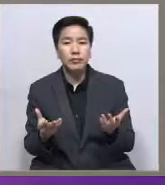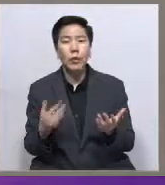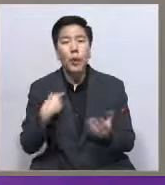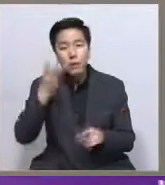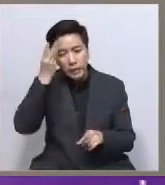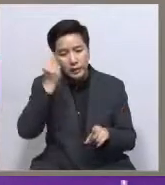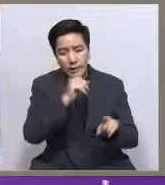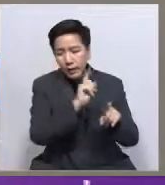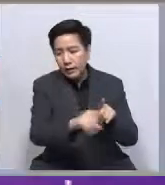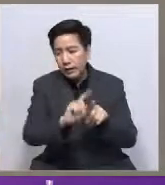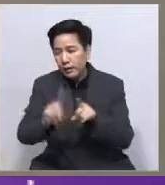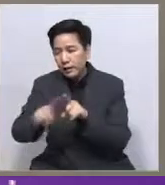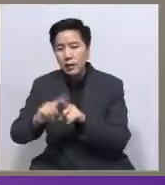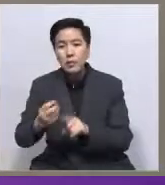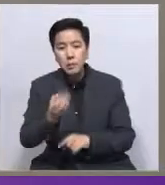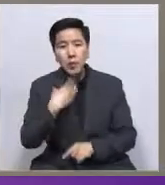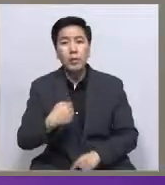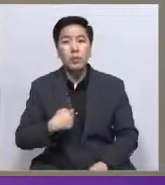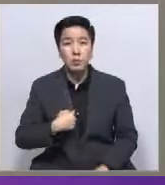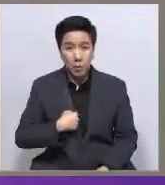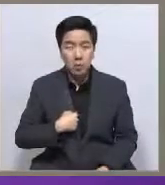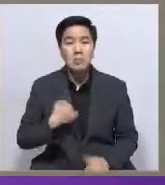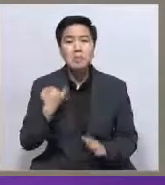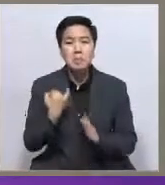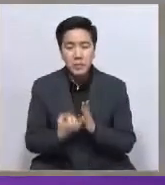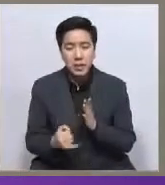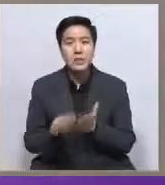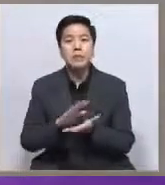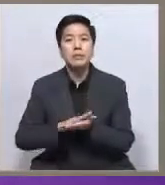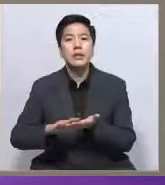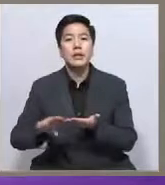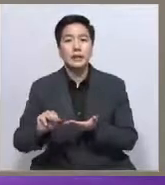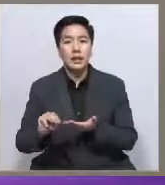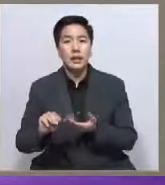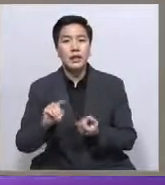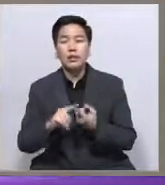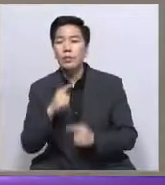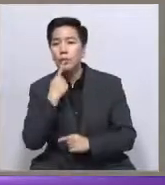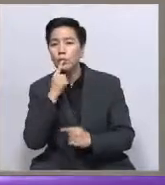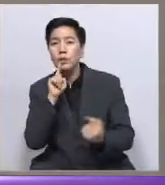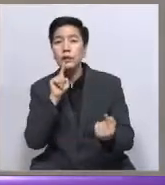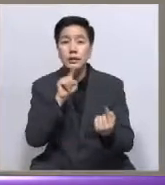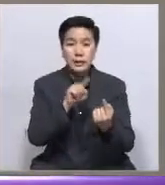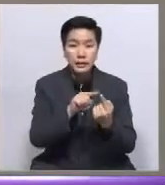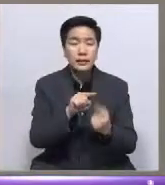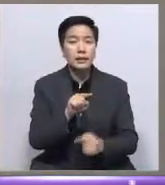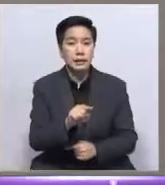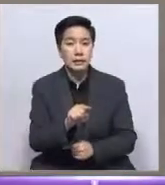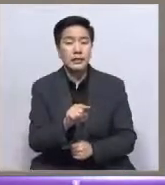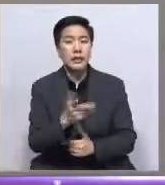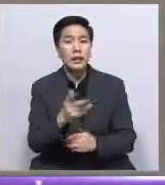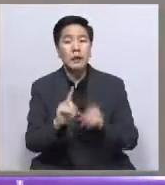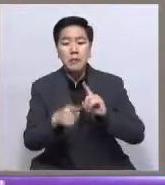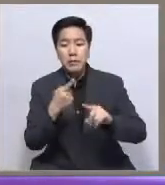เห็นต่างๆเนี่ยว่าผมก็ถือว่าผิดมารยาทนะครับในการกล่าวถึงเ